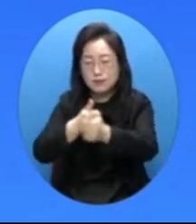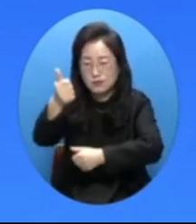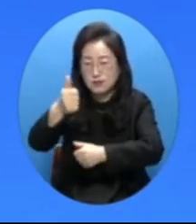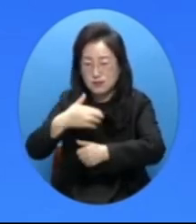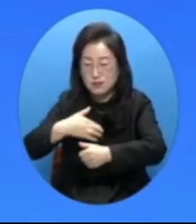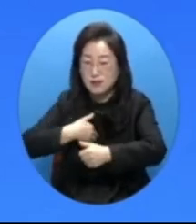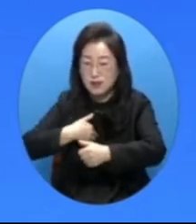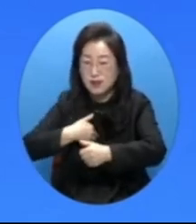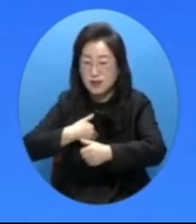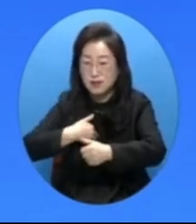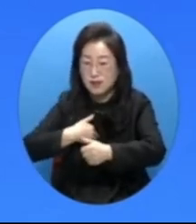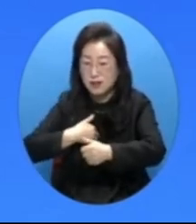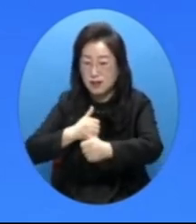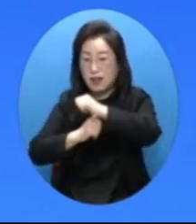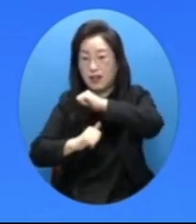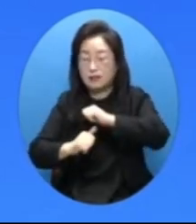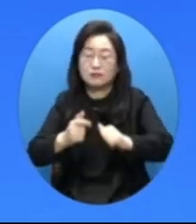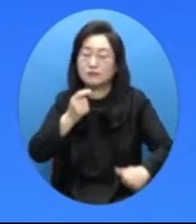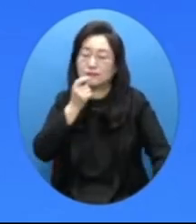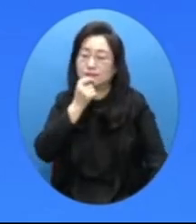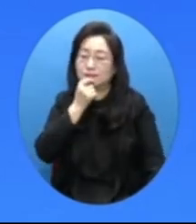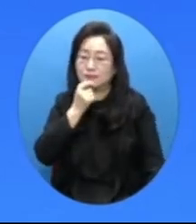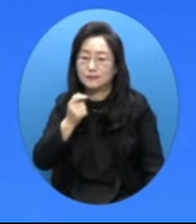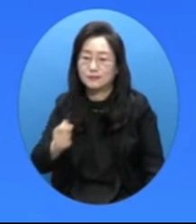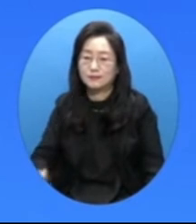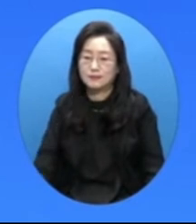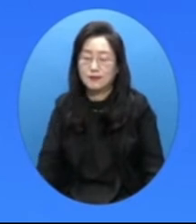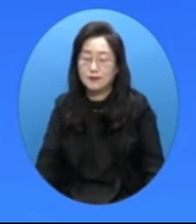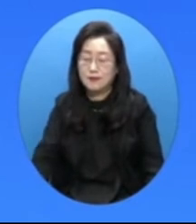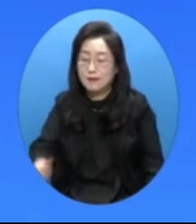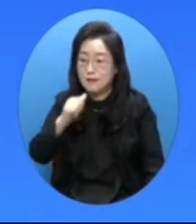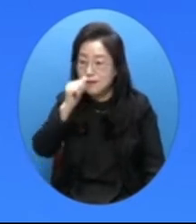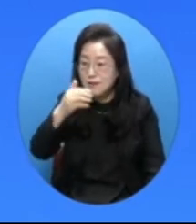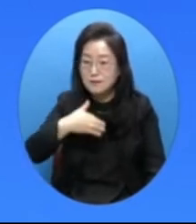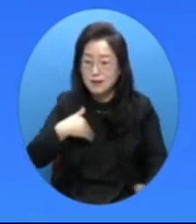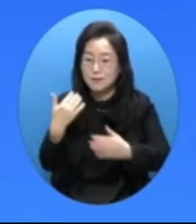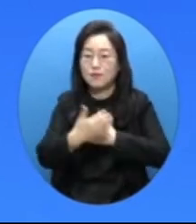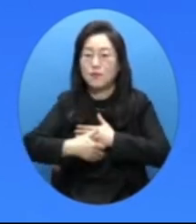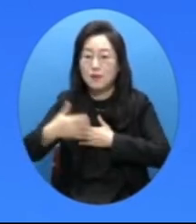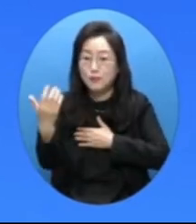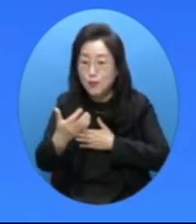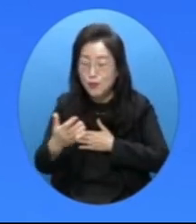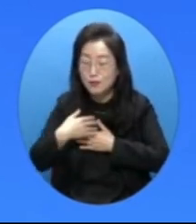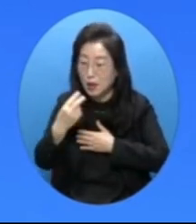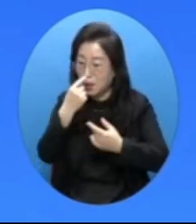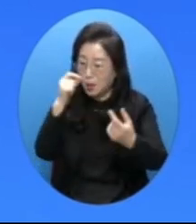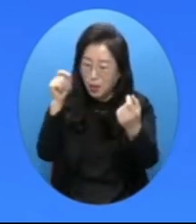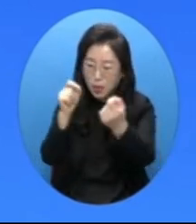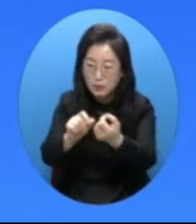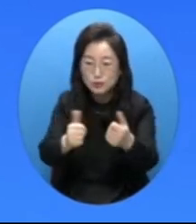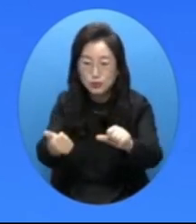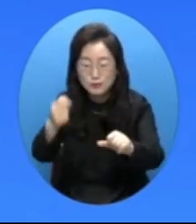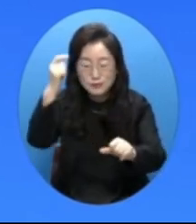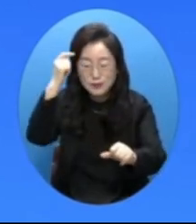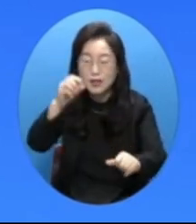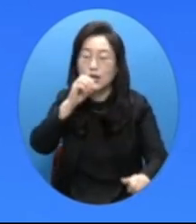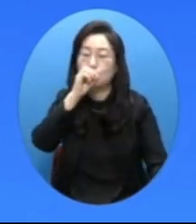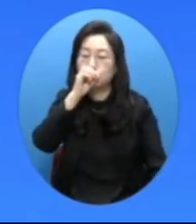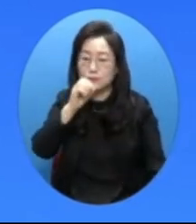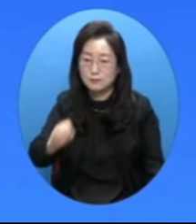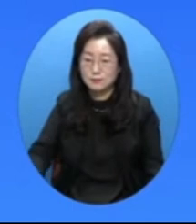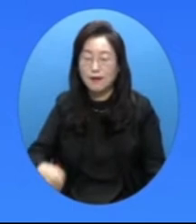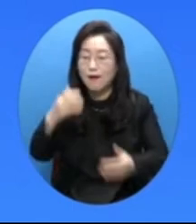내가 정복당할 수가 없다 절대로 나는 내가 몸이 아프고 나는 이제 곧 줄 것이라는 생각을 하지 않는다